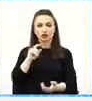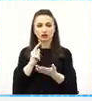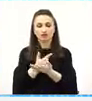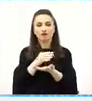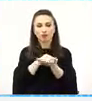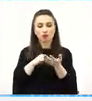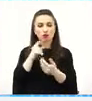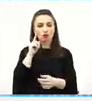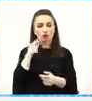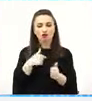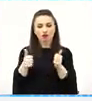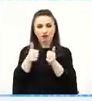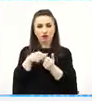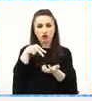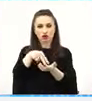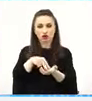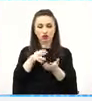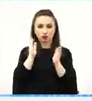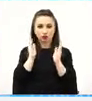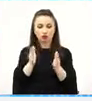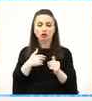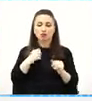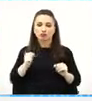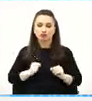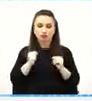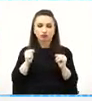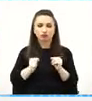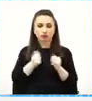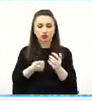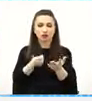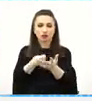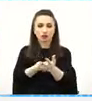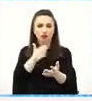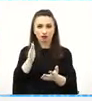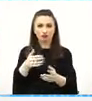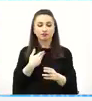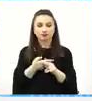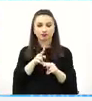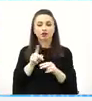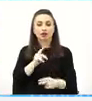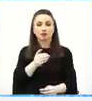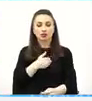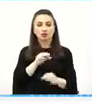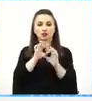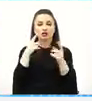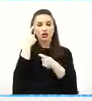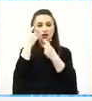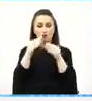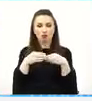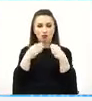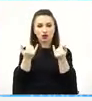ერთხელ ვიმეორებ რომ გვერდში დაუდგებით და მაქსიმალურად დავიხმარებით. ეს იყო რაც მინდოდა მეთქვა